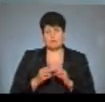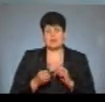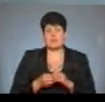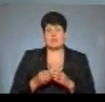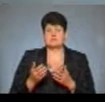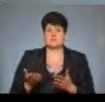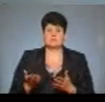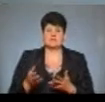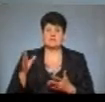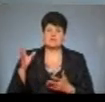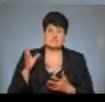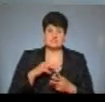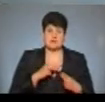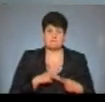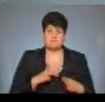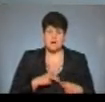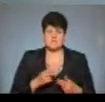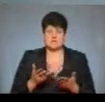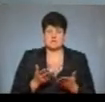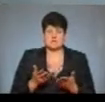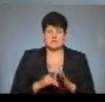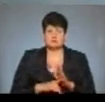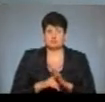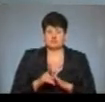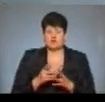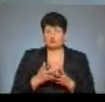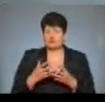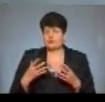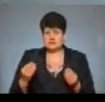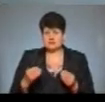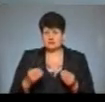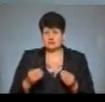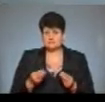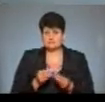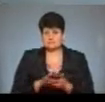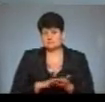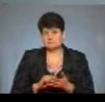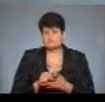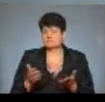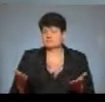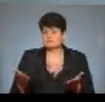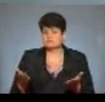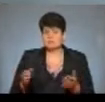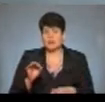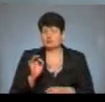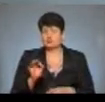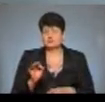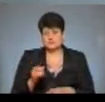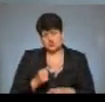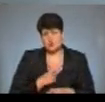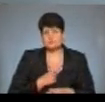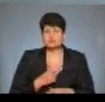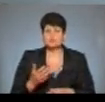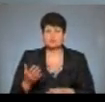практично, будемо казати, вся праця, яка спочатку весни пішла на на ноль. Тому це дійсно